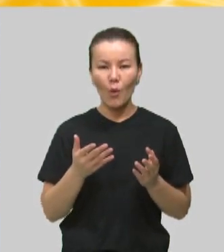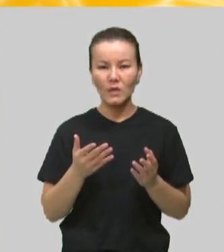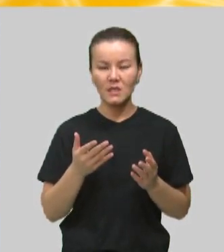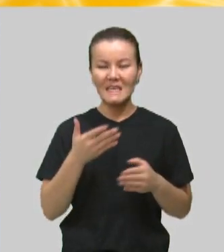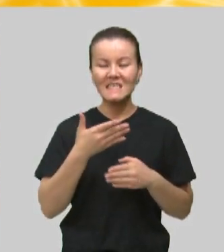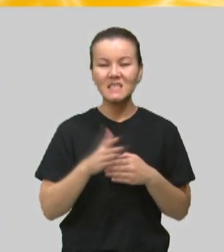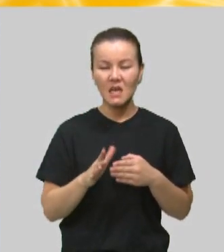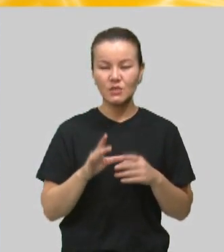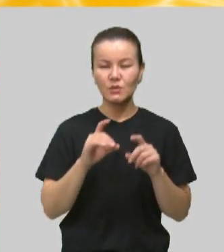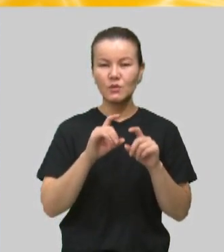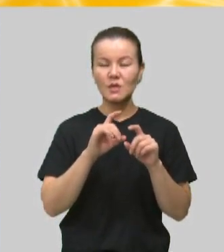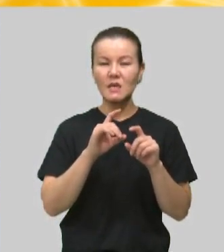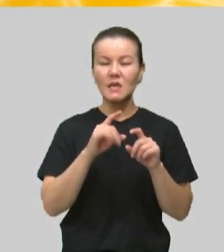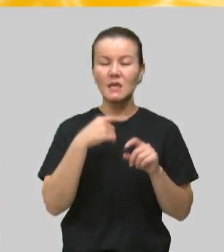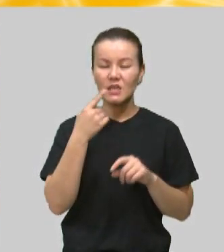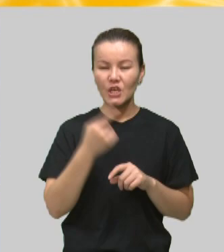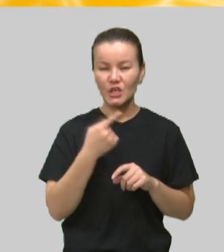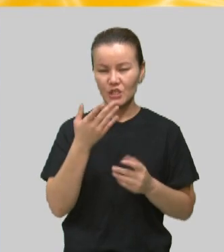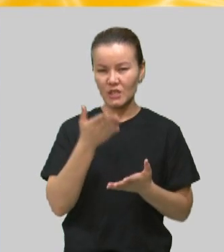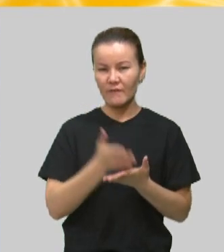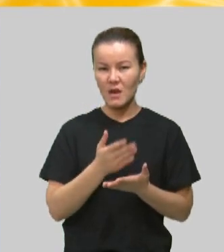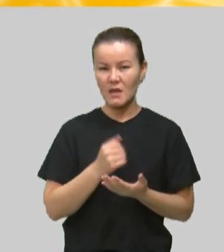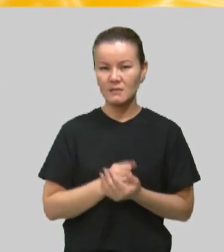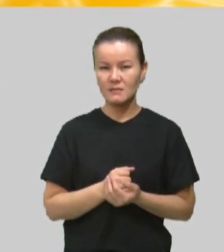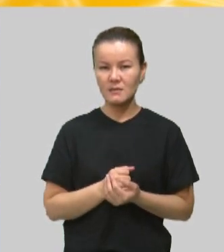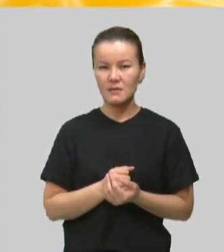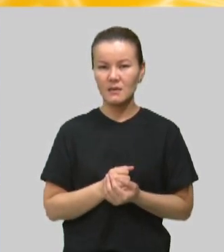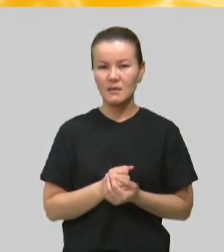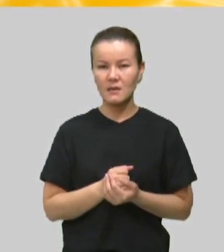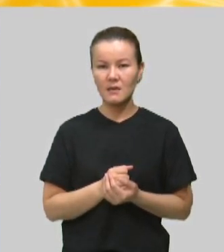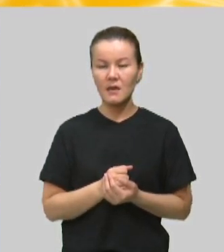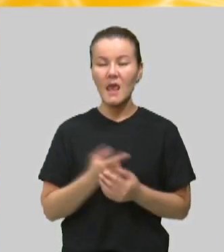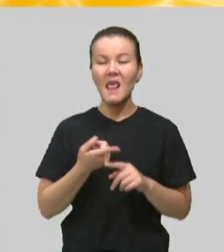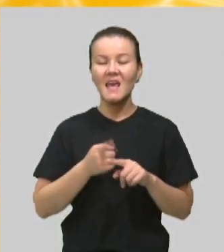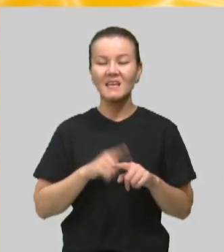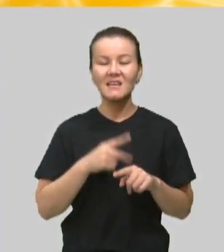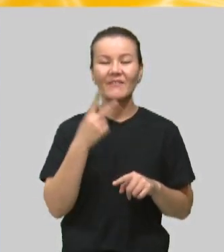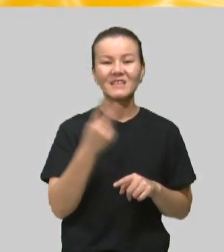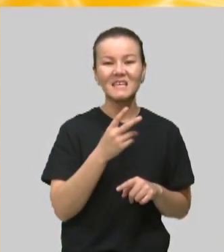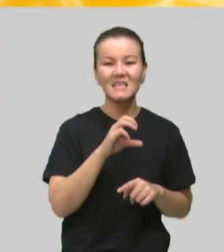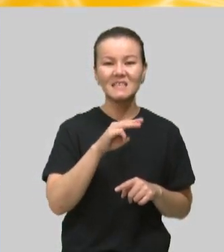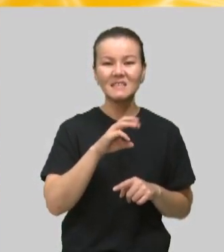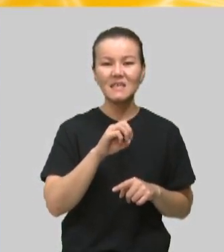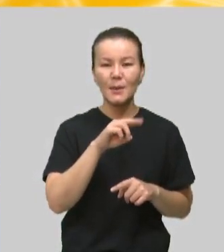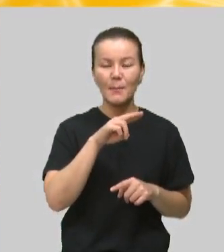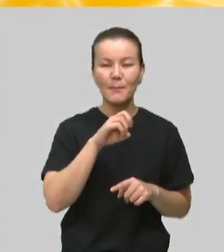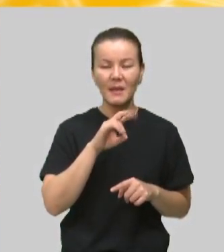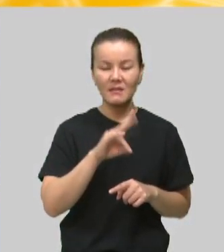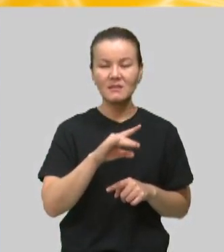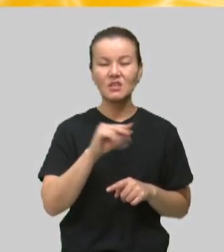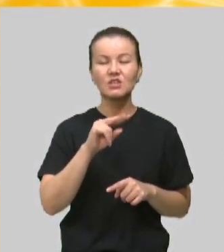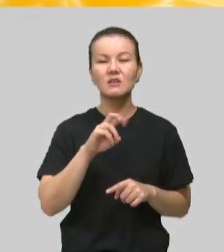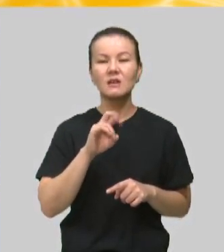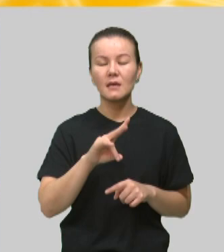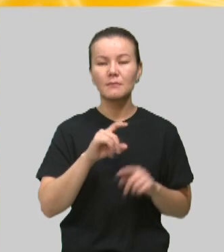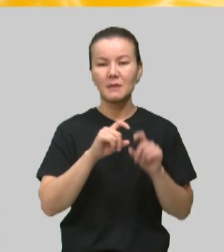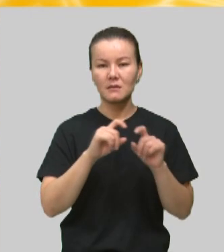частью речи является? Это второстепенный член